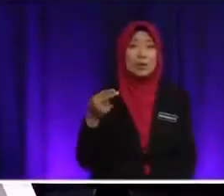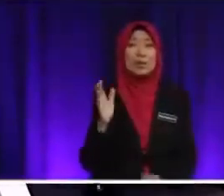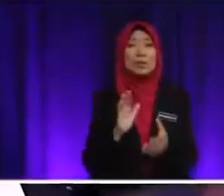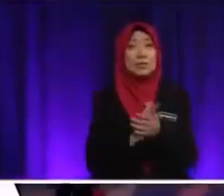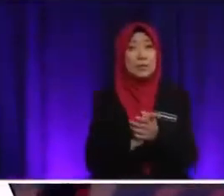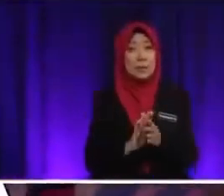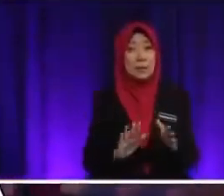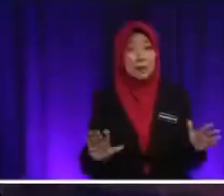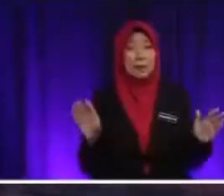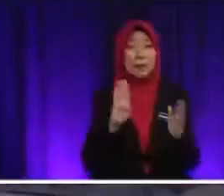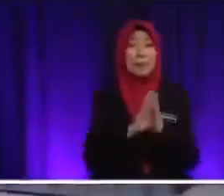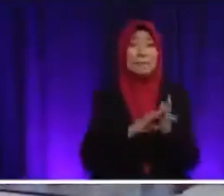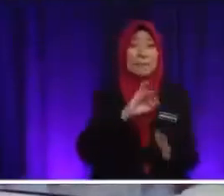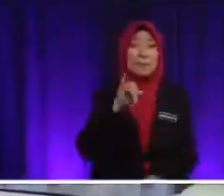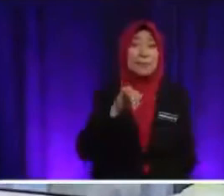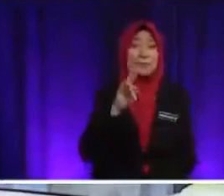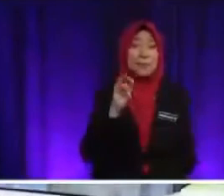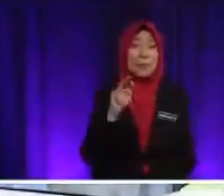Selamat berjuang